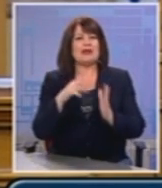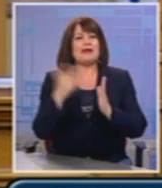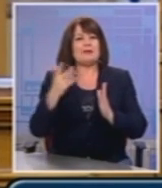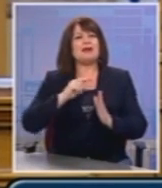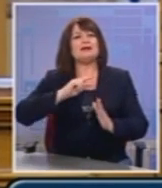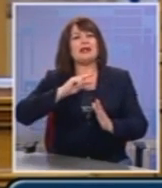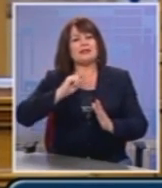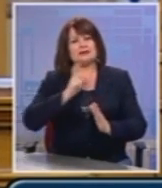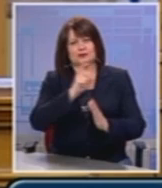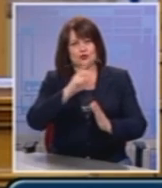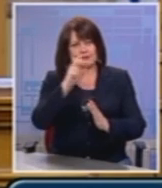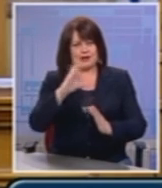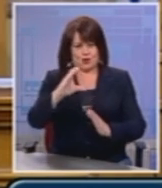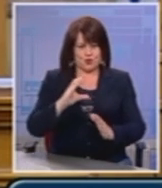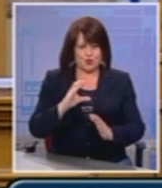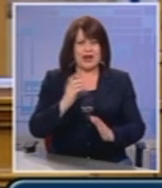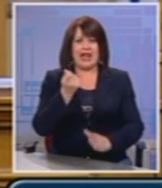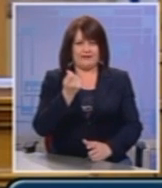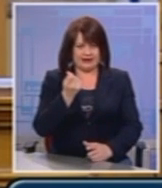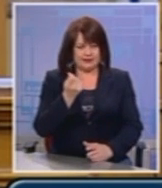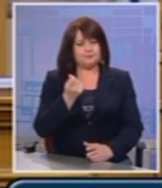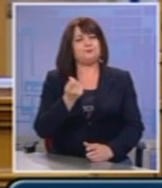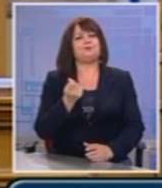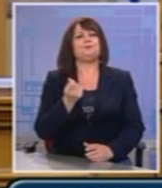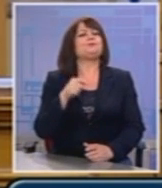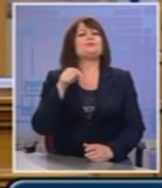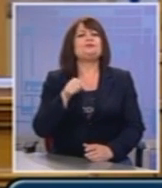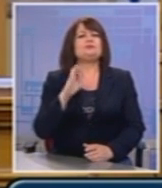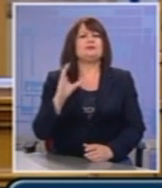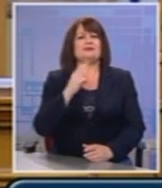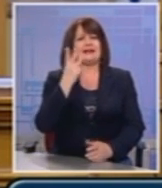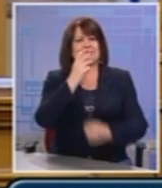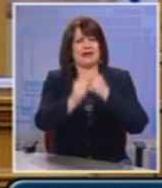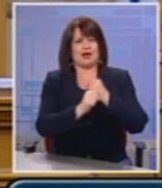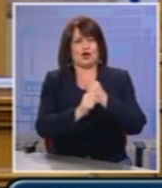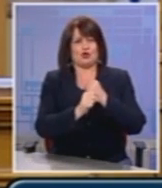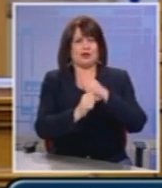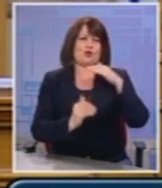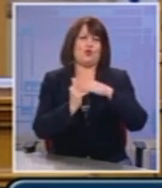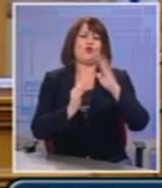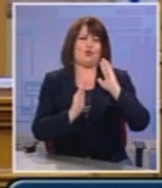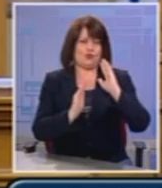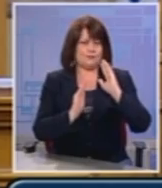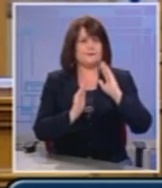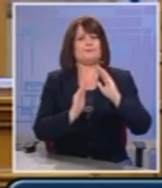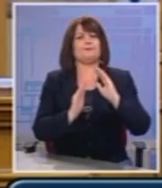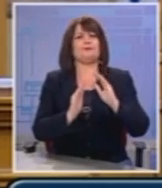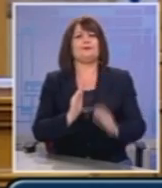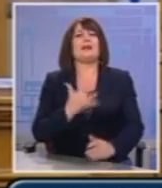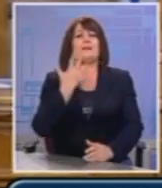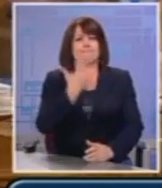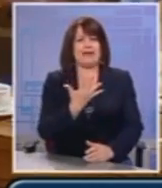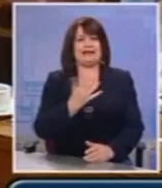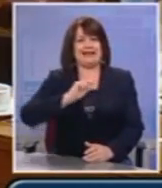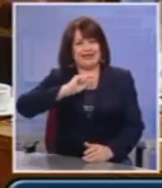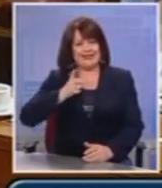δισεκατομμύρια ιον χρήμα που θα αντιπροσω 3 χρόνια όχι περισσότερο από 5